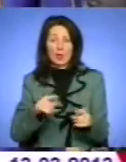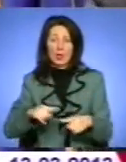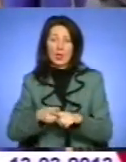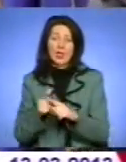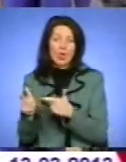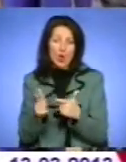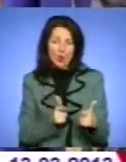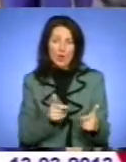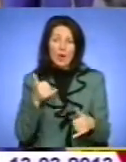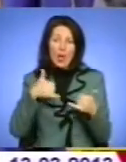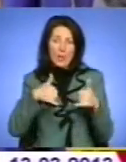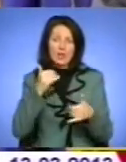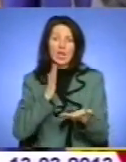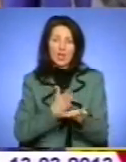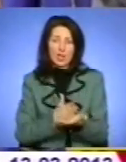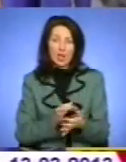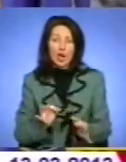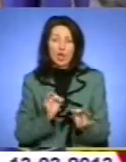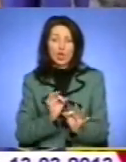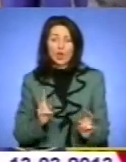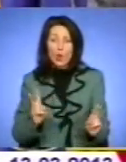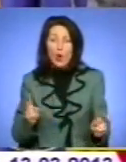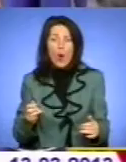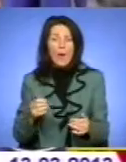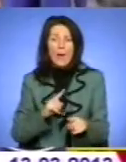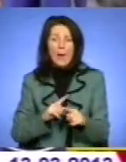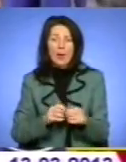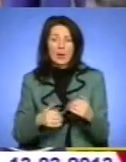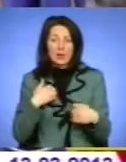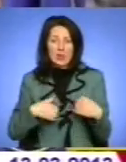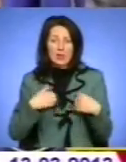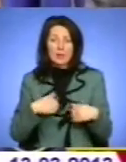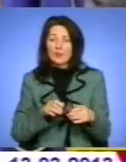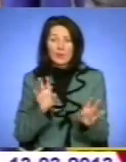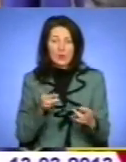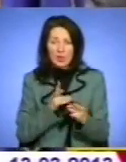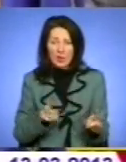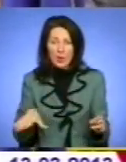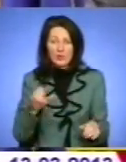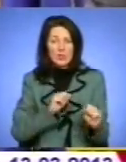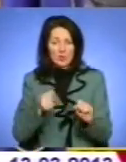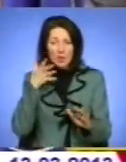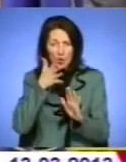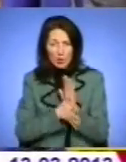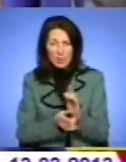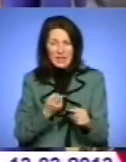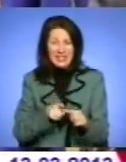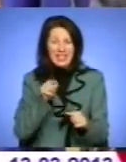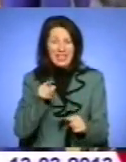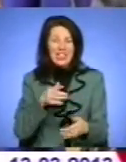всі керівники розуміють це, тому що це їхній хліб, це їхній